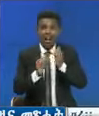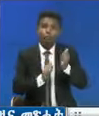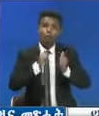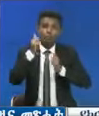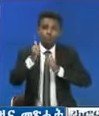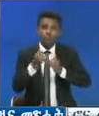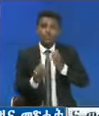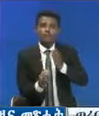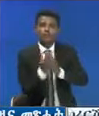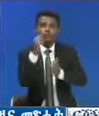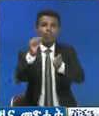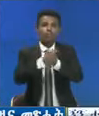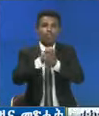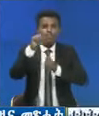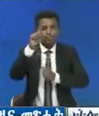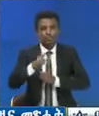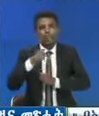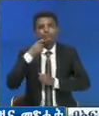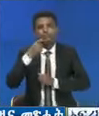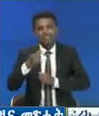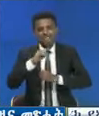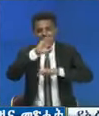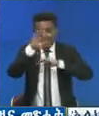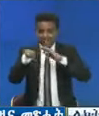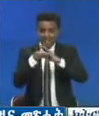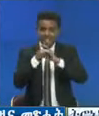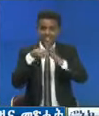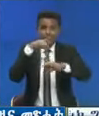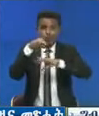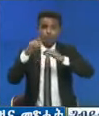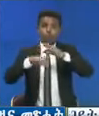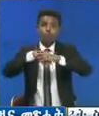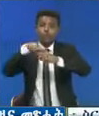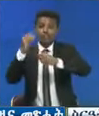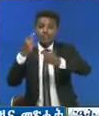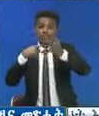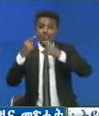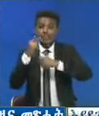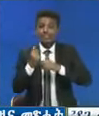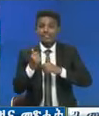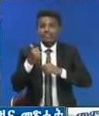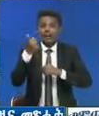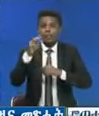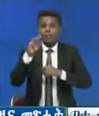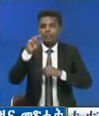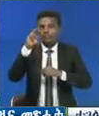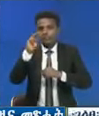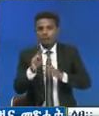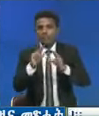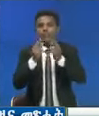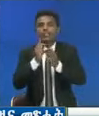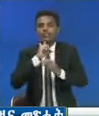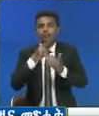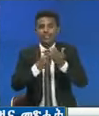ማጥፋት እንደሚገባም ገልጸዋል። አጠቃላይ ከክልሉም ውጭ የሚመጣ ያንበጣ መንጋ ነው ያለውና እሱን እንግዲህ እንደ መንግስት መሆን